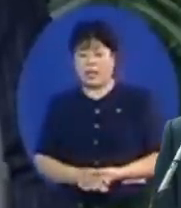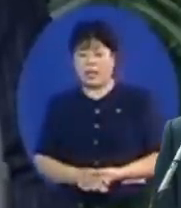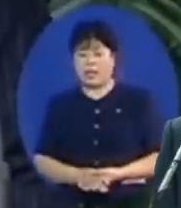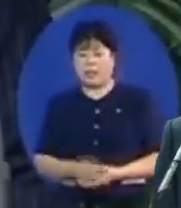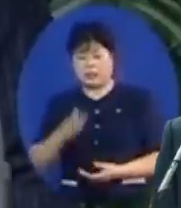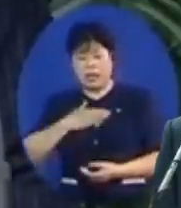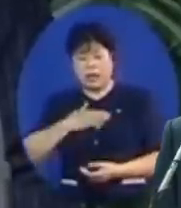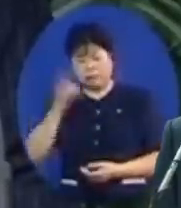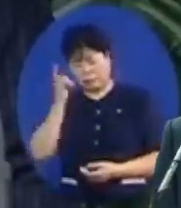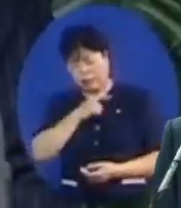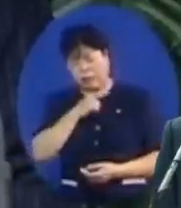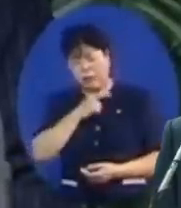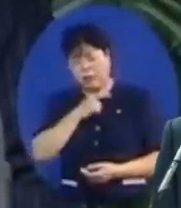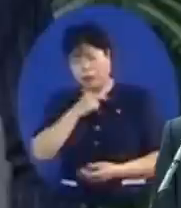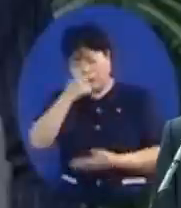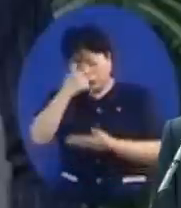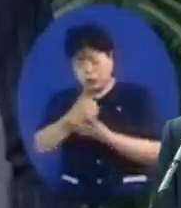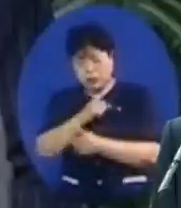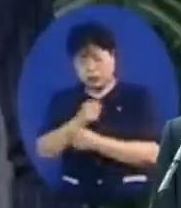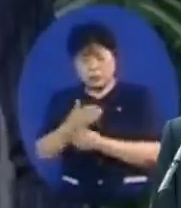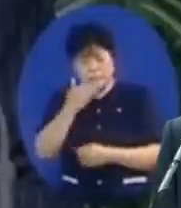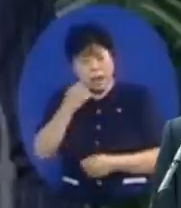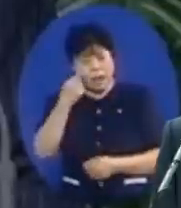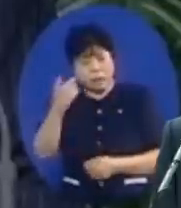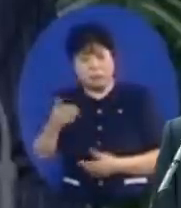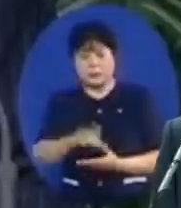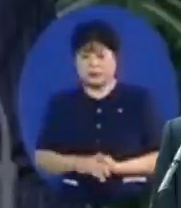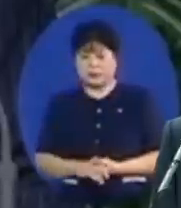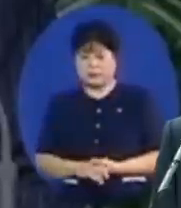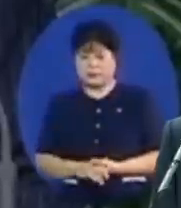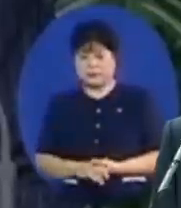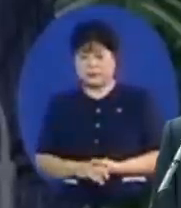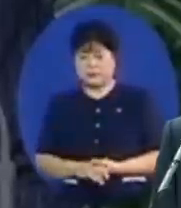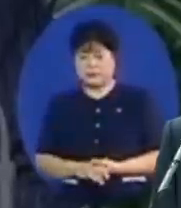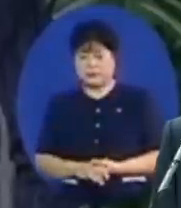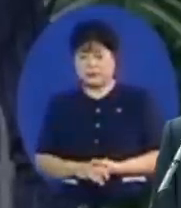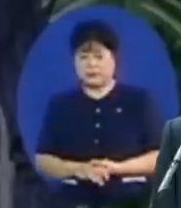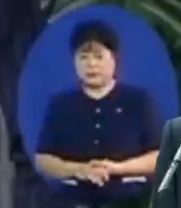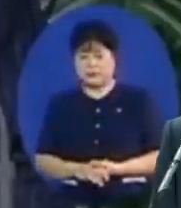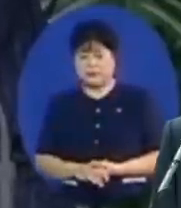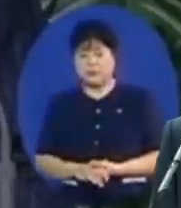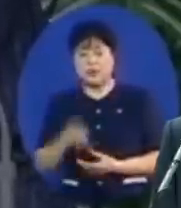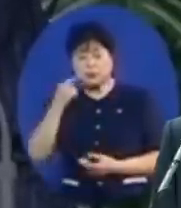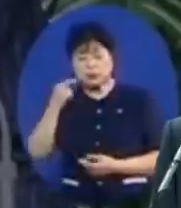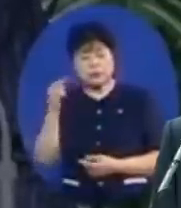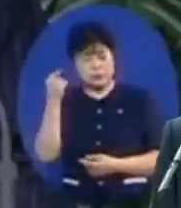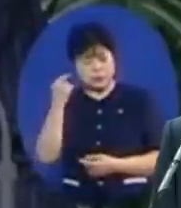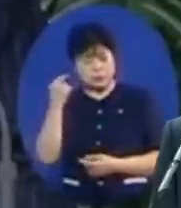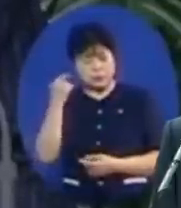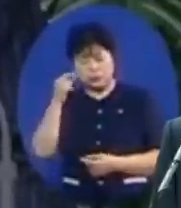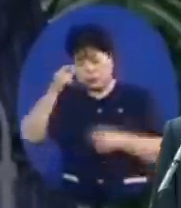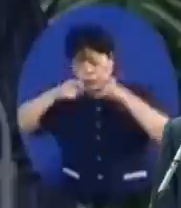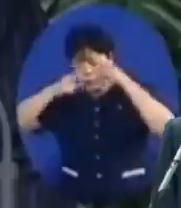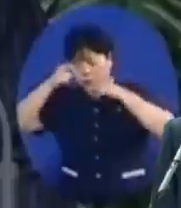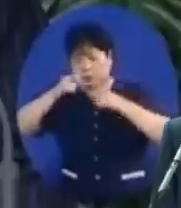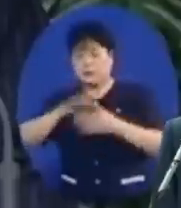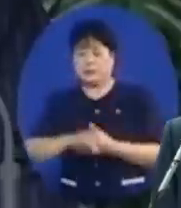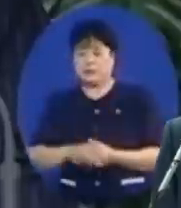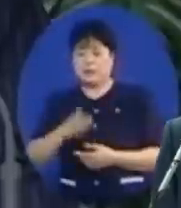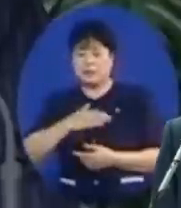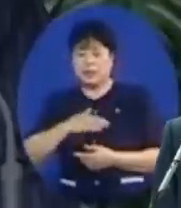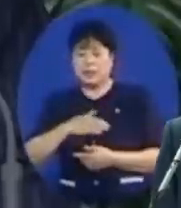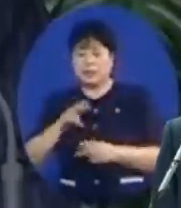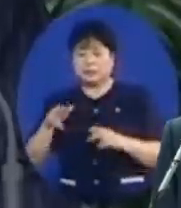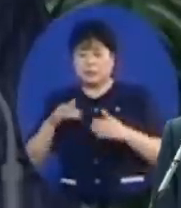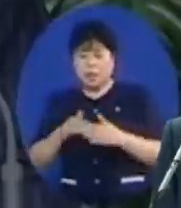이런 사람도 죄 용서를 받을 수 있습니까? 찰스 피니가 그 말을 듣고 눈물을 흘리면서 하는, 내가